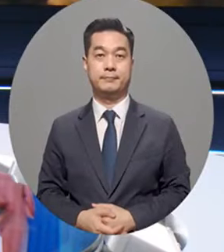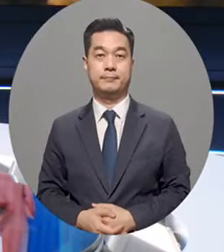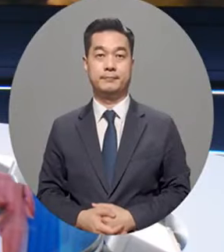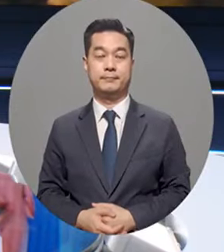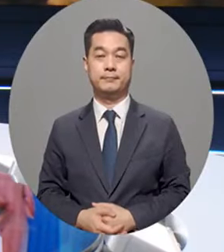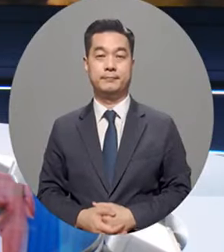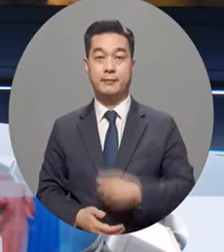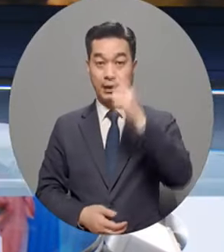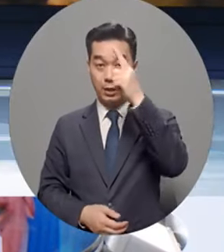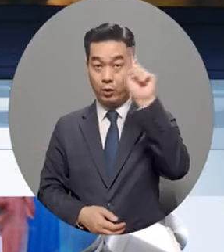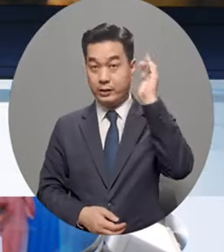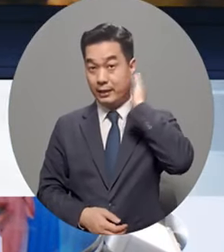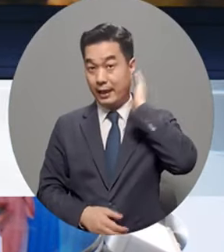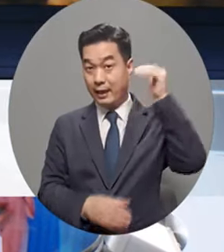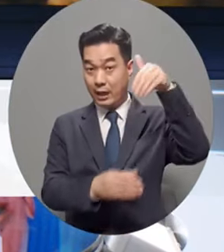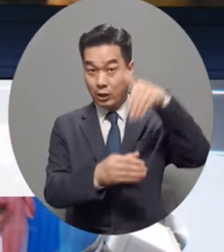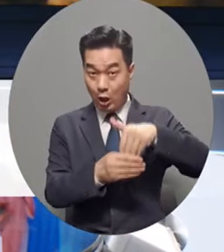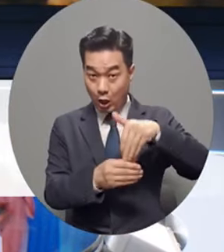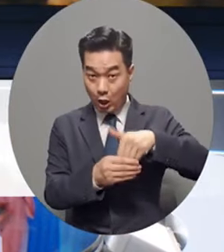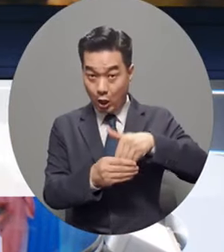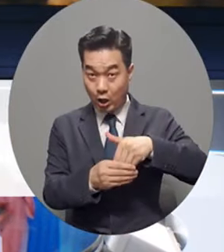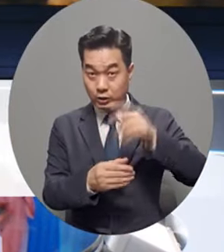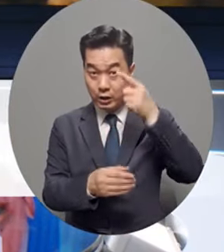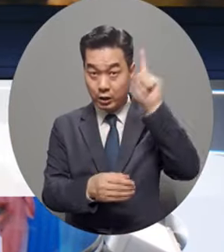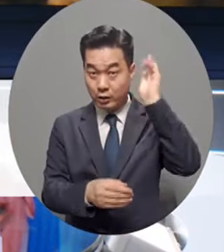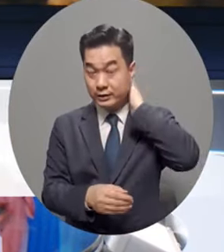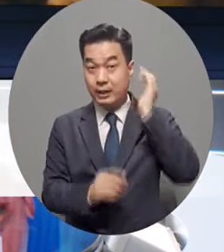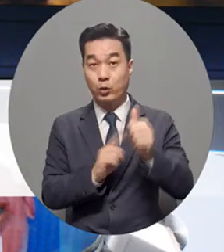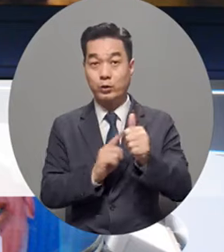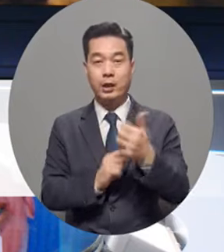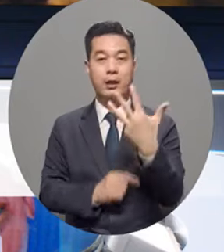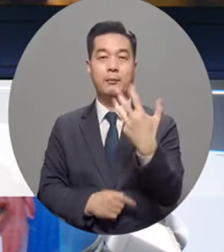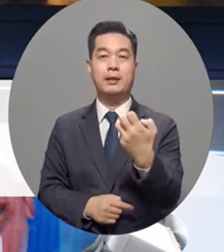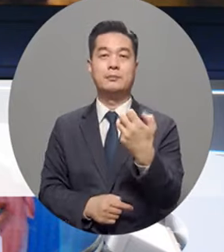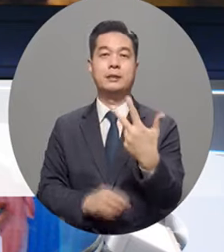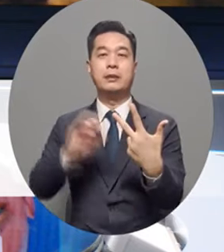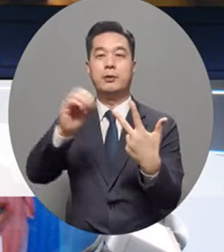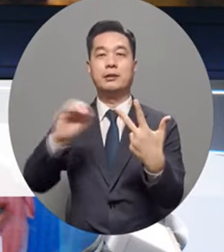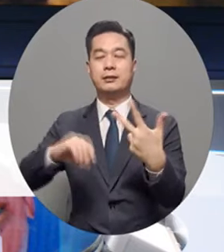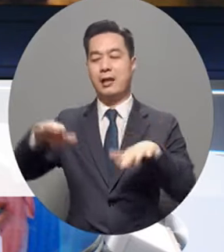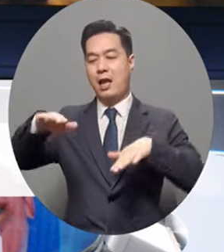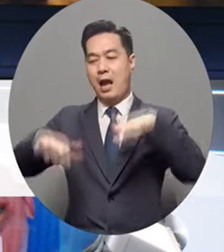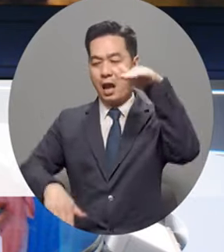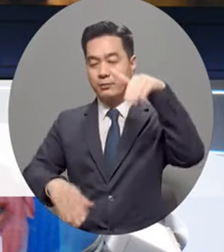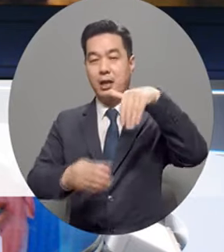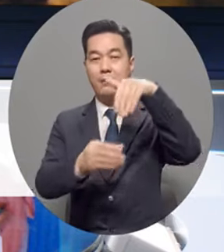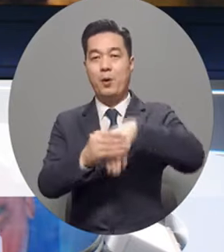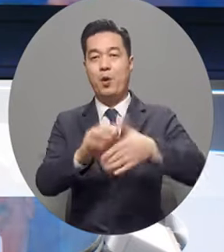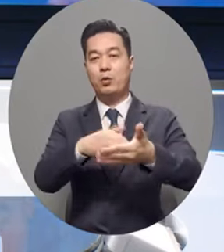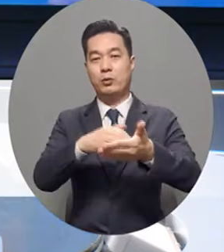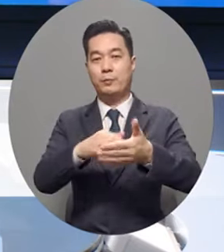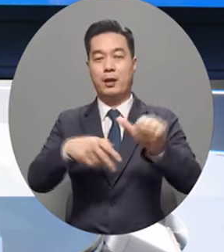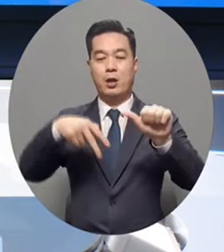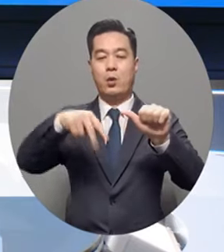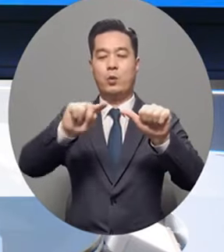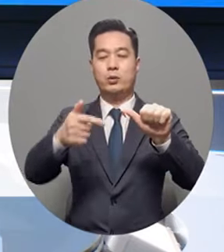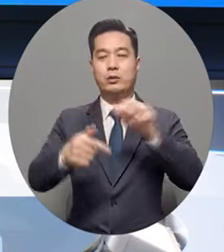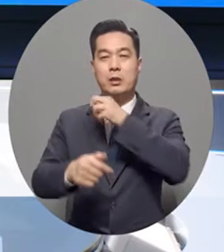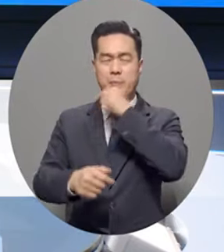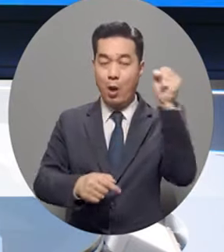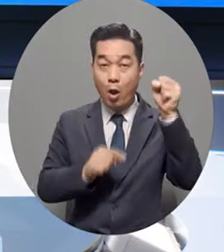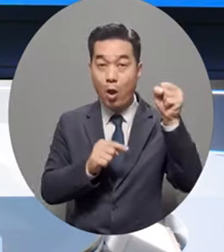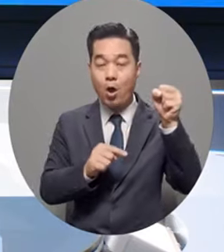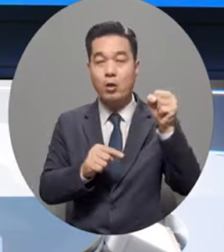러시아 대선에서 블라디미르 푸틴 대통령이 87% 압도적인 득표율로 5선에 성공하면서